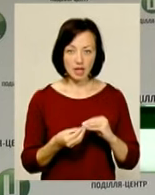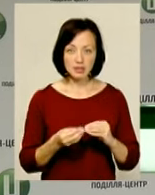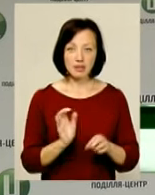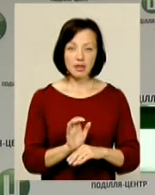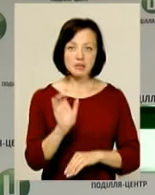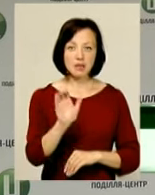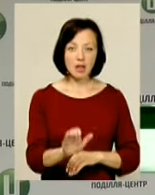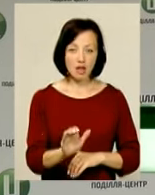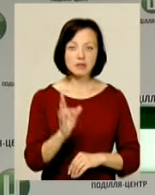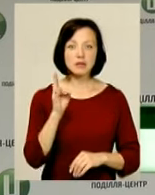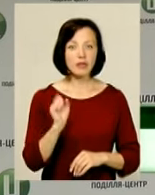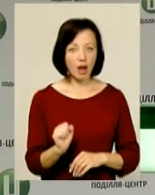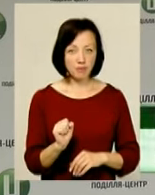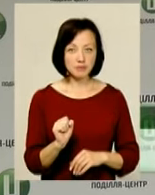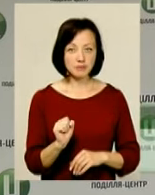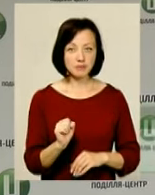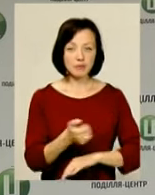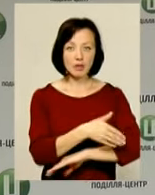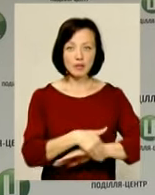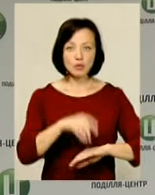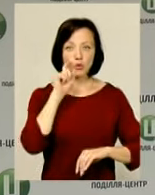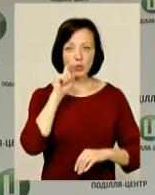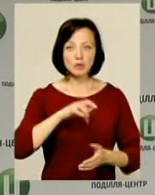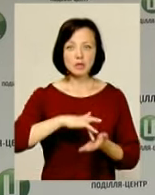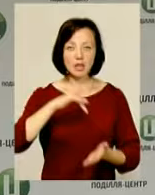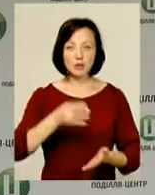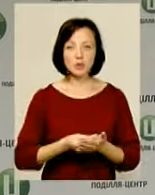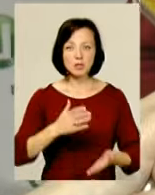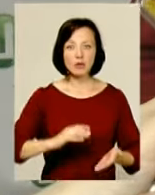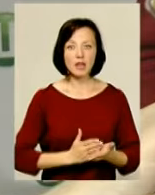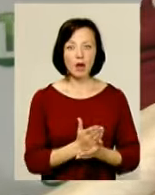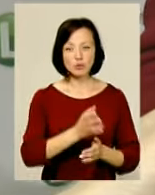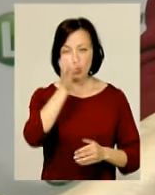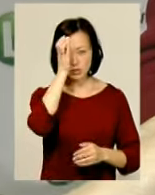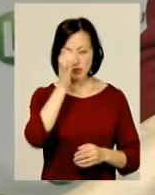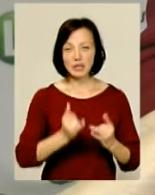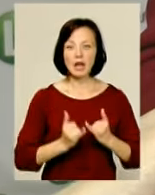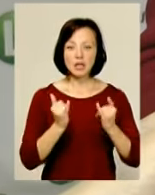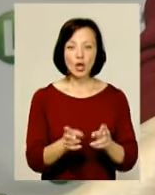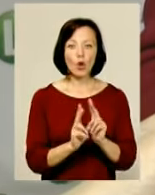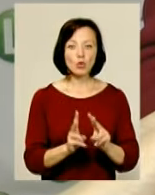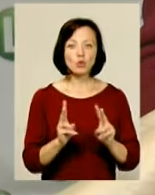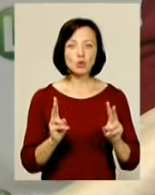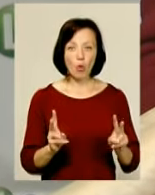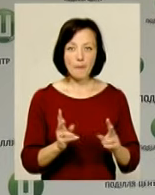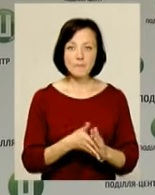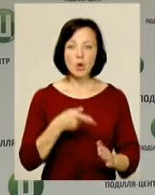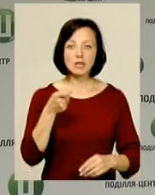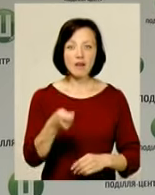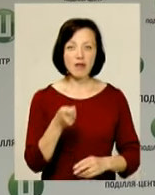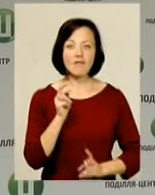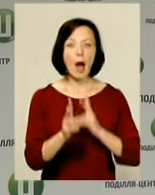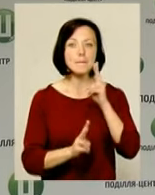надсилається на адресу Українського центру оцінювання якості освіти. Для тих, хто подавав